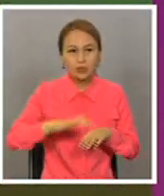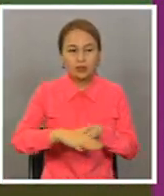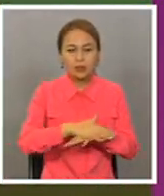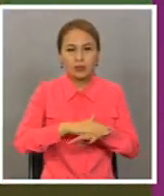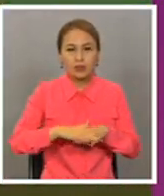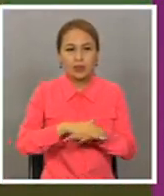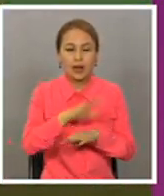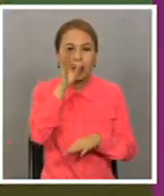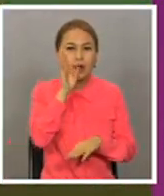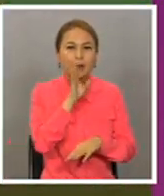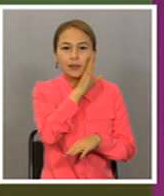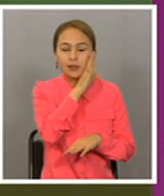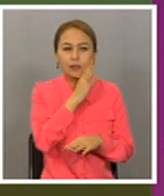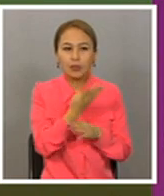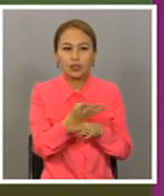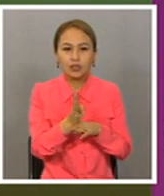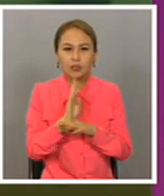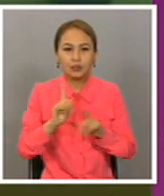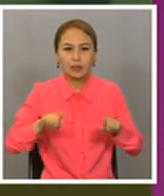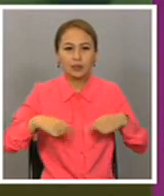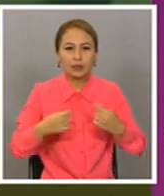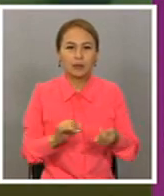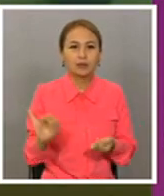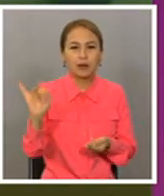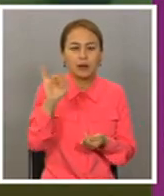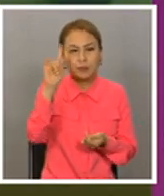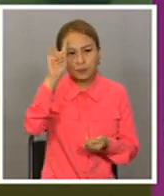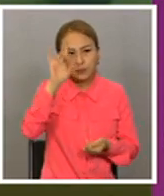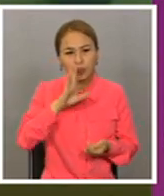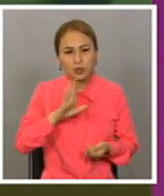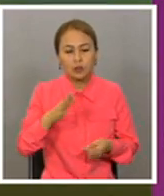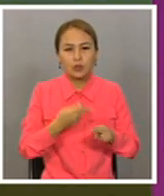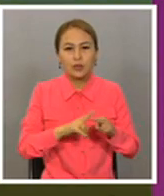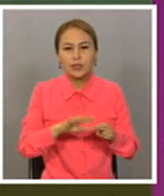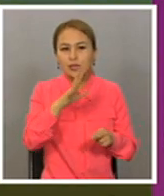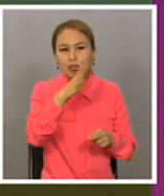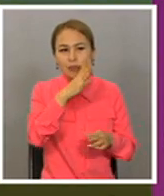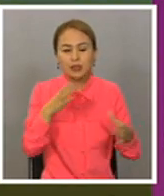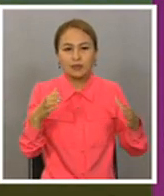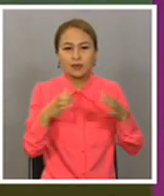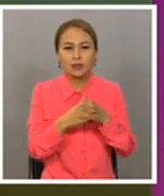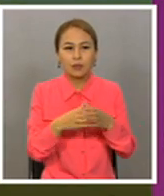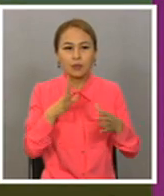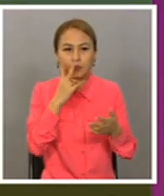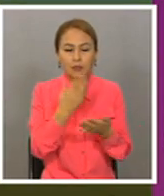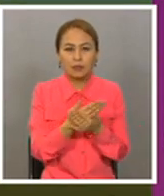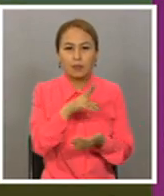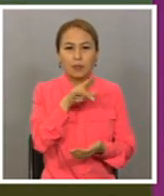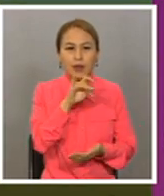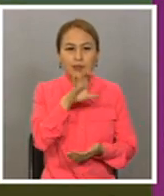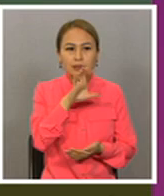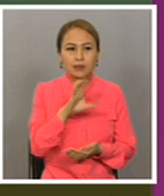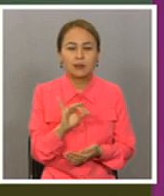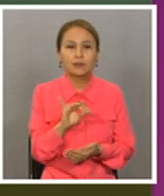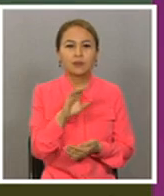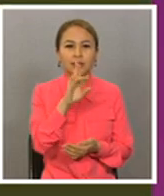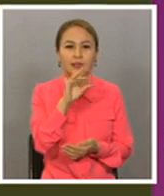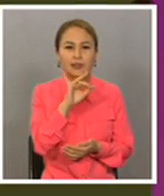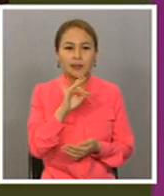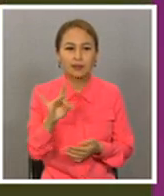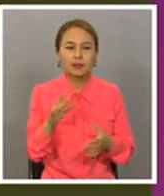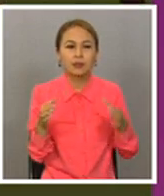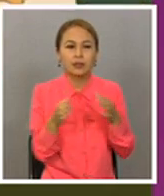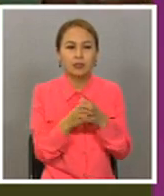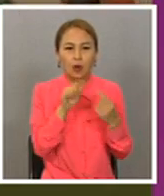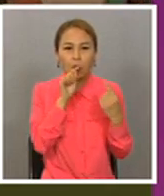әйел патшайым Тамиристің ерлігі тарихта белгілі. Сол заманда төрт құбыланың билеушісі атанған парсының әйгілі патшасы Кир массагеттерге